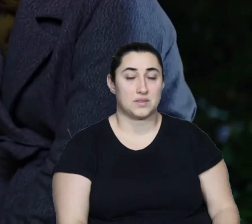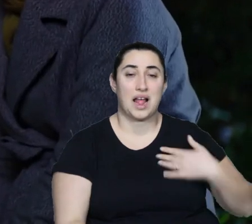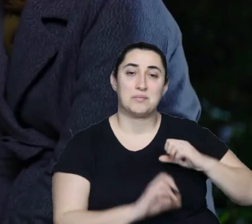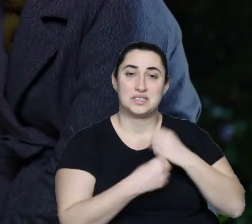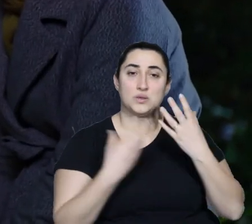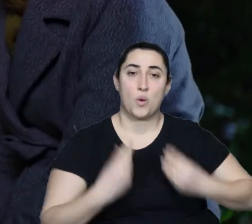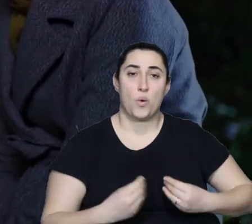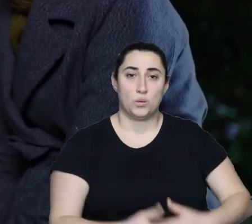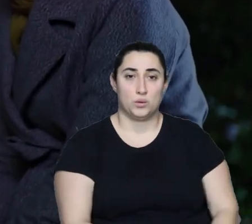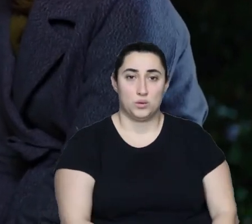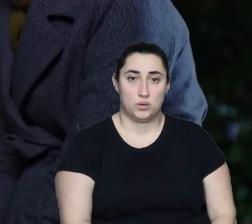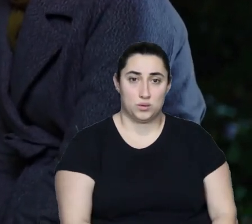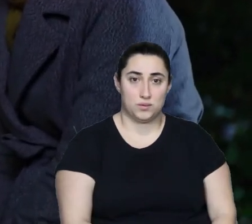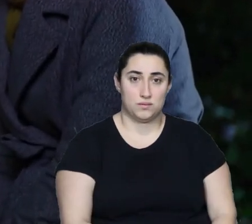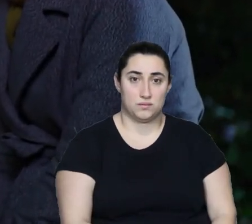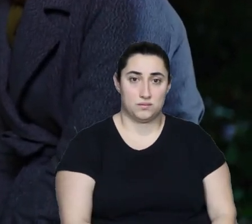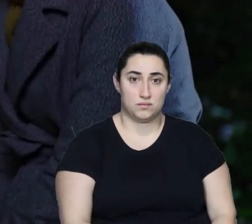Kalp krizi geçirdi abla.